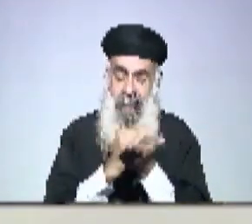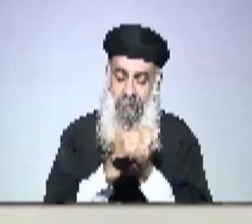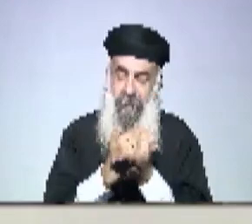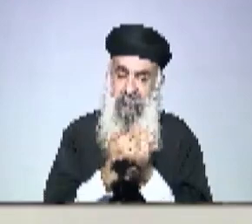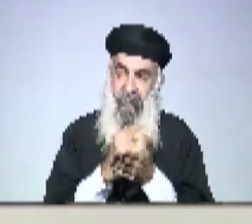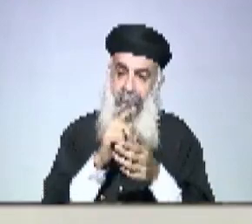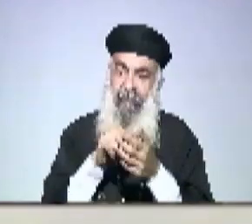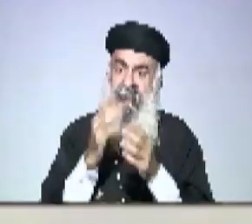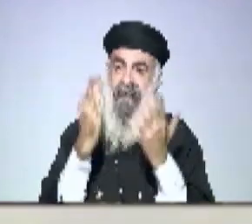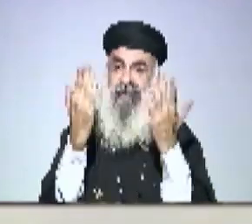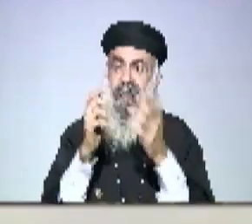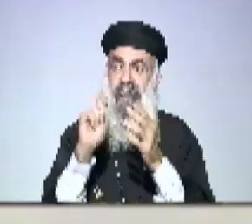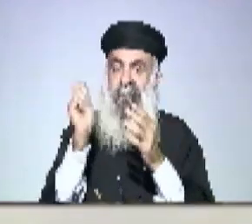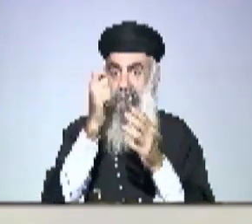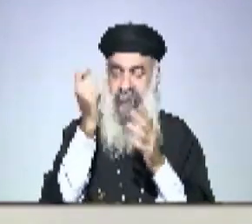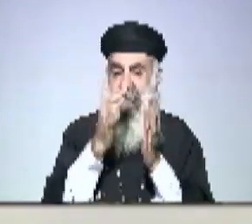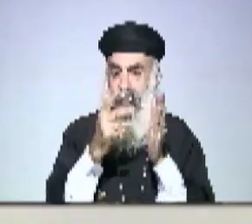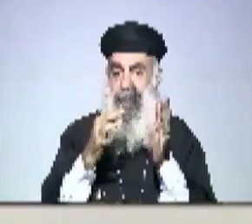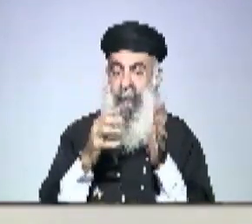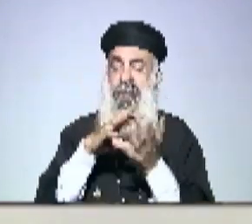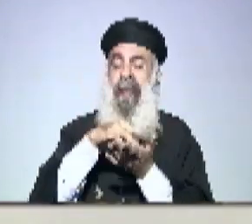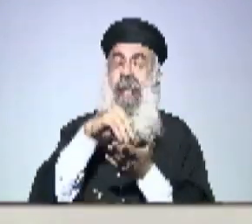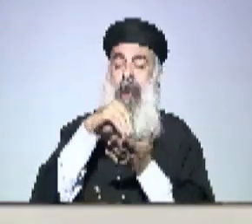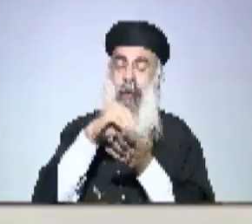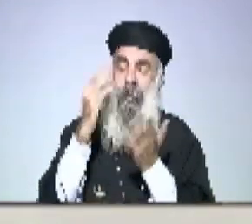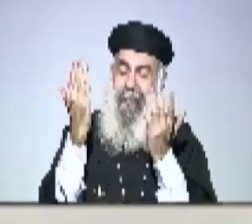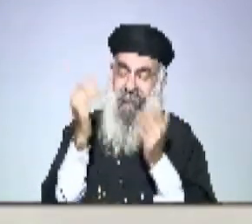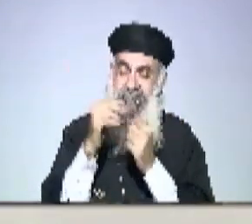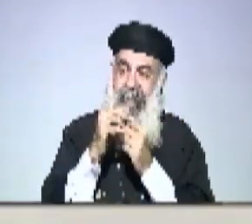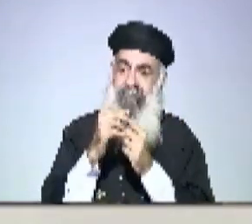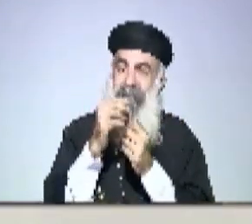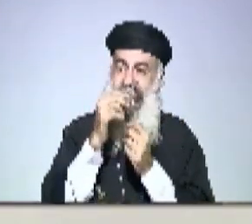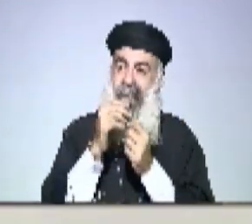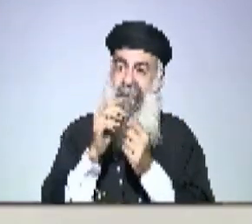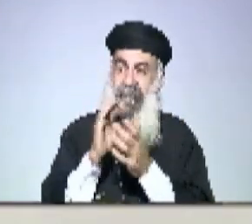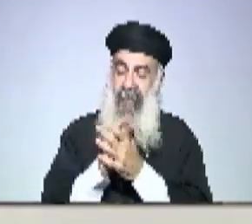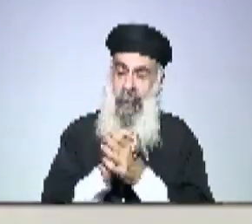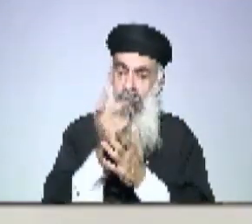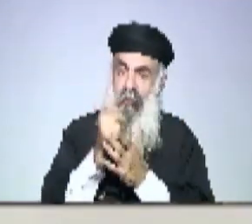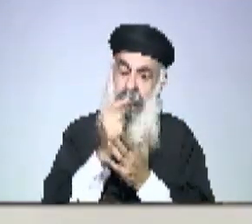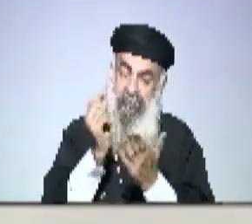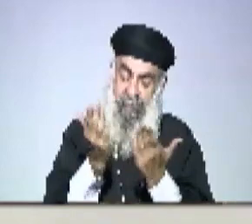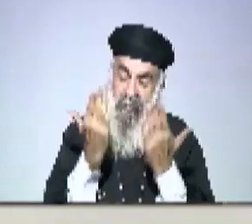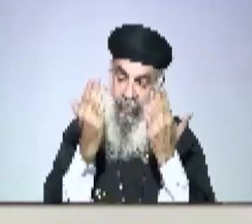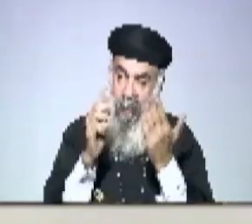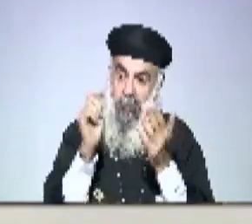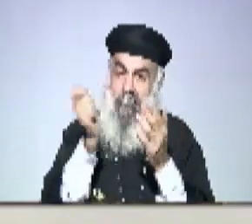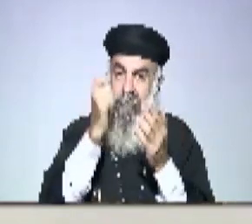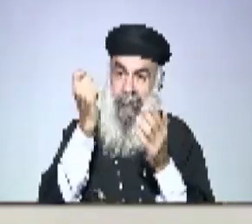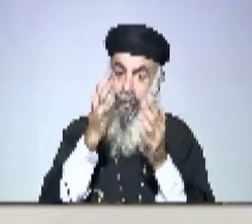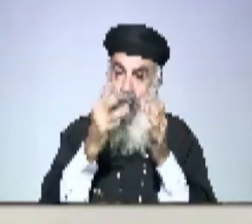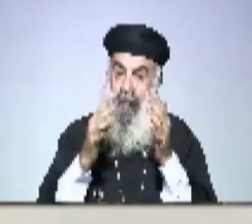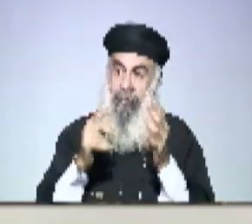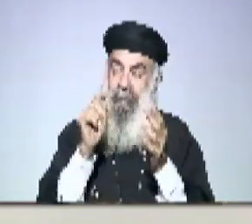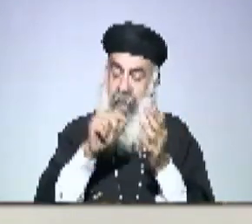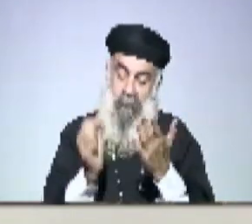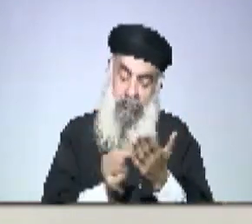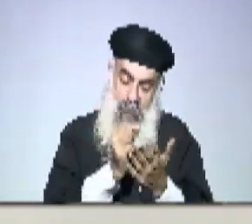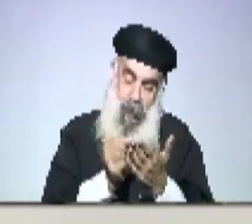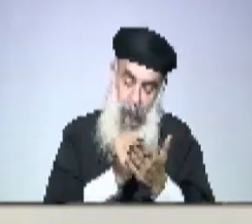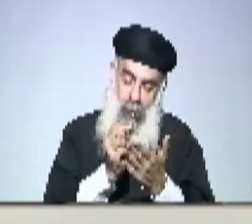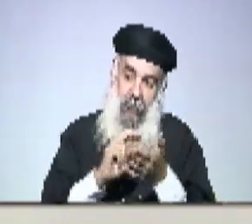من بدايتها لان ذات نفس ابائنا الرسل كانوا بيصلوا المزامير كما هو واضح في سفر